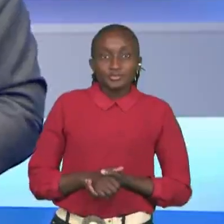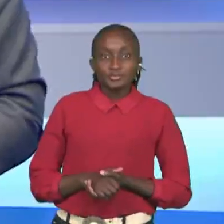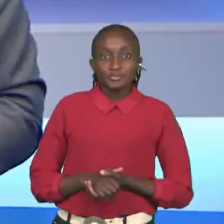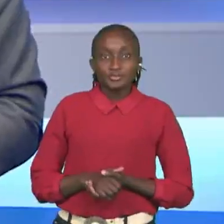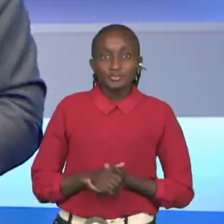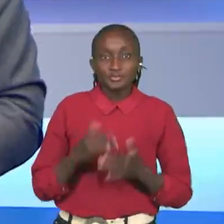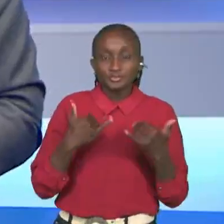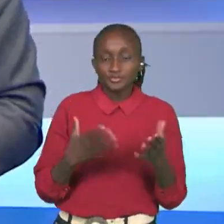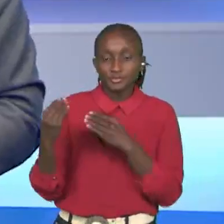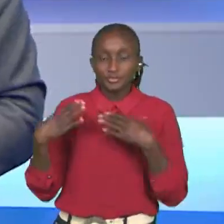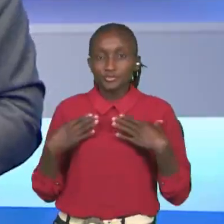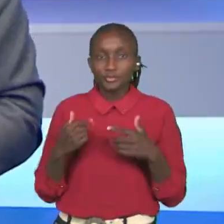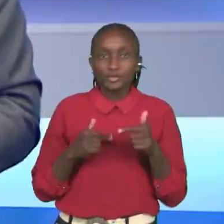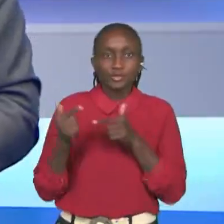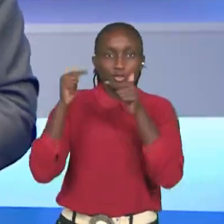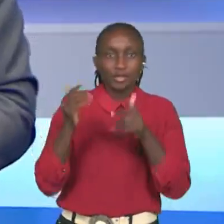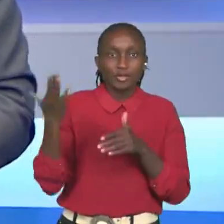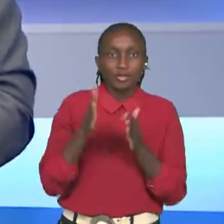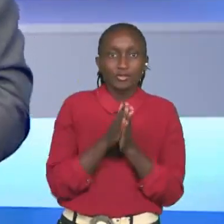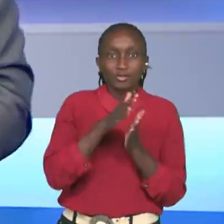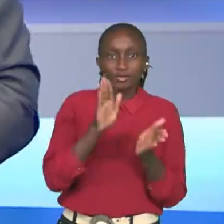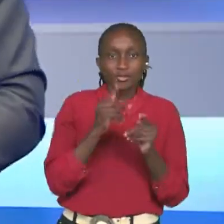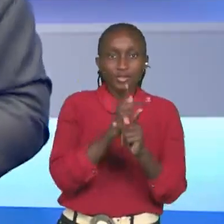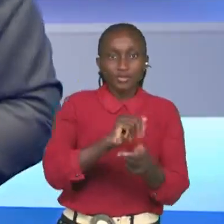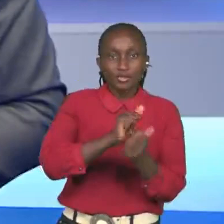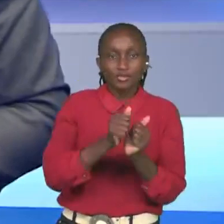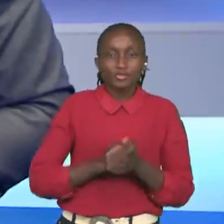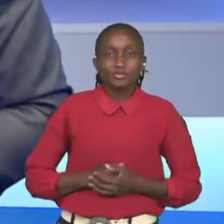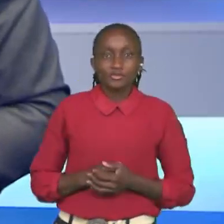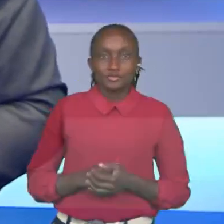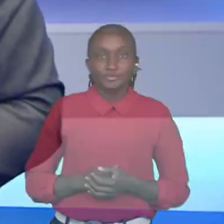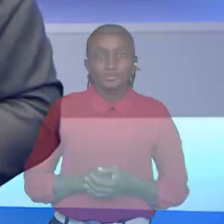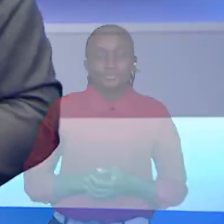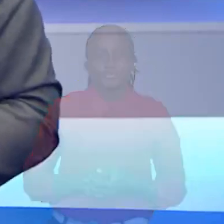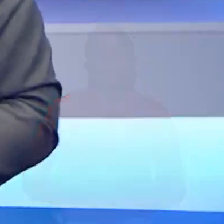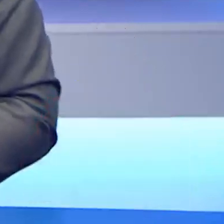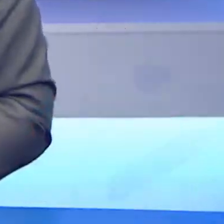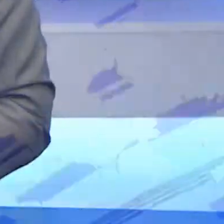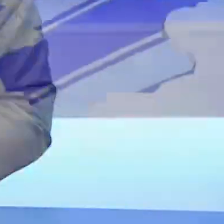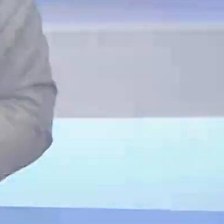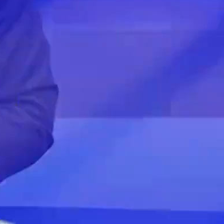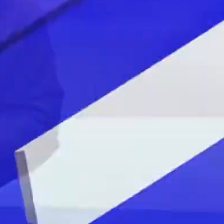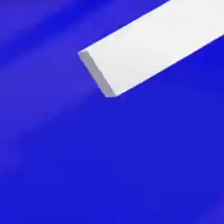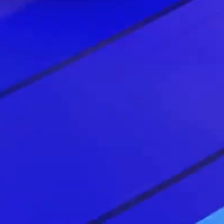We're taking a short break. We'll be right back with lots more. Keep it switched. Don't touch that dial.